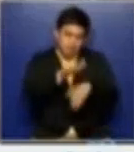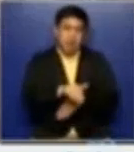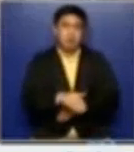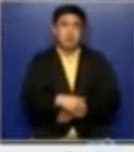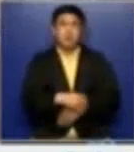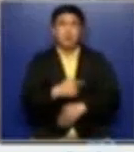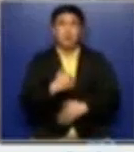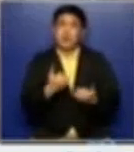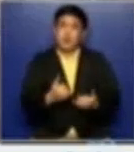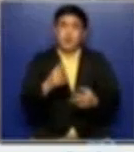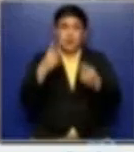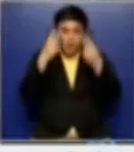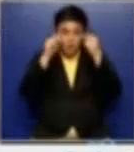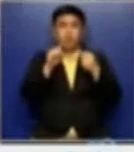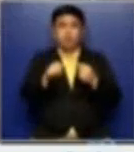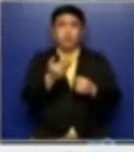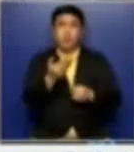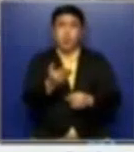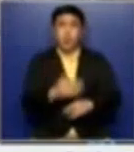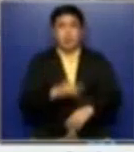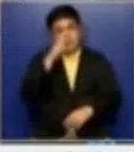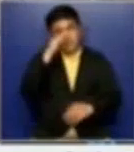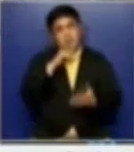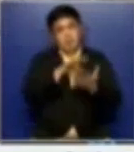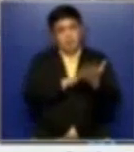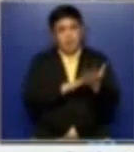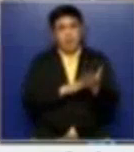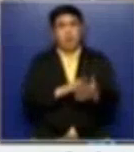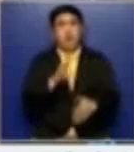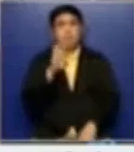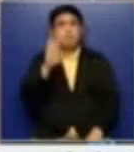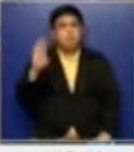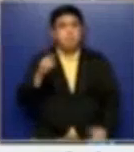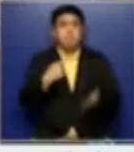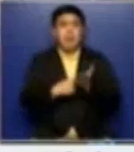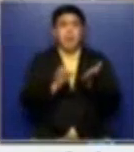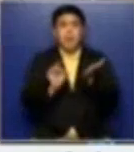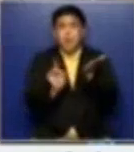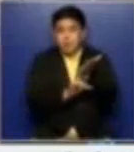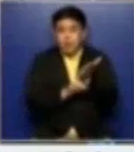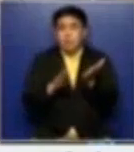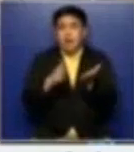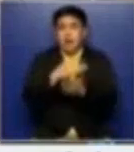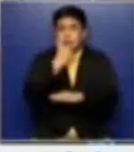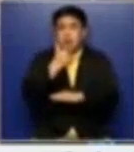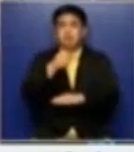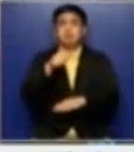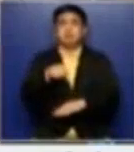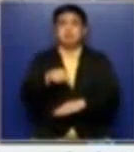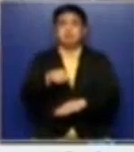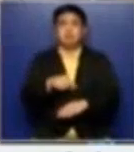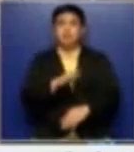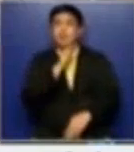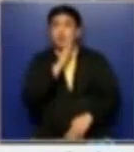วันนี้ท่านนายกครับประเทศต้องเข้าสู่ระบบประกันคุณภาพการเมืองคืออย่างไร